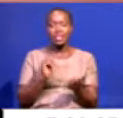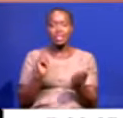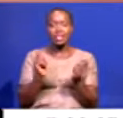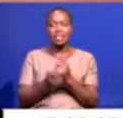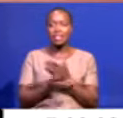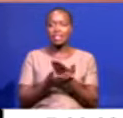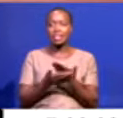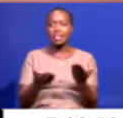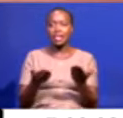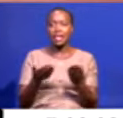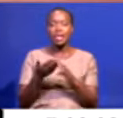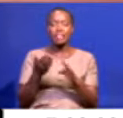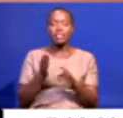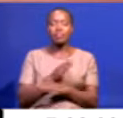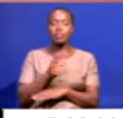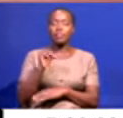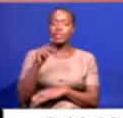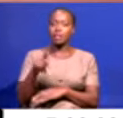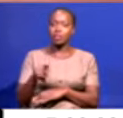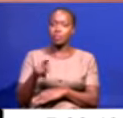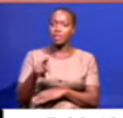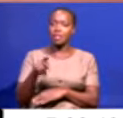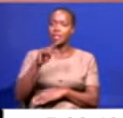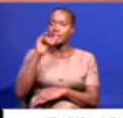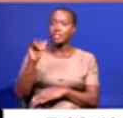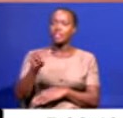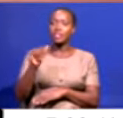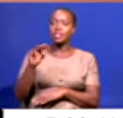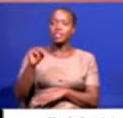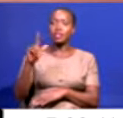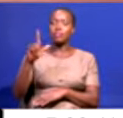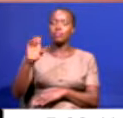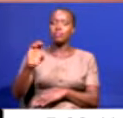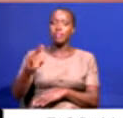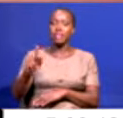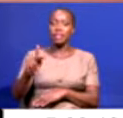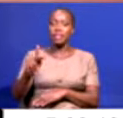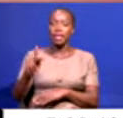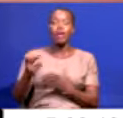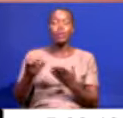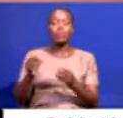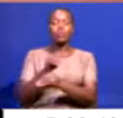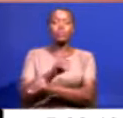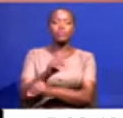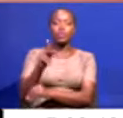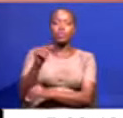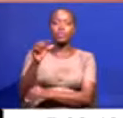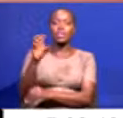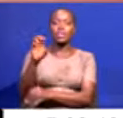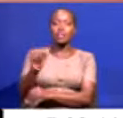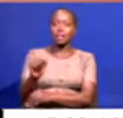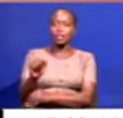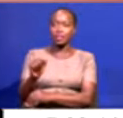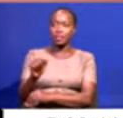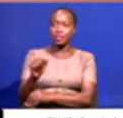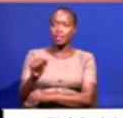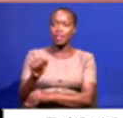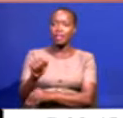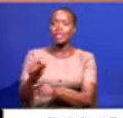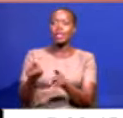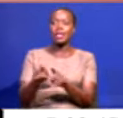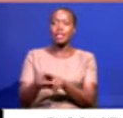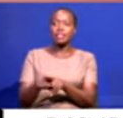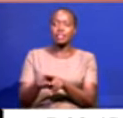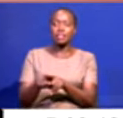chamani, aliyekuwa mbunge wa Kigumo Jamle Kamau atachukua nafasi iliyokuwa ikishikiliwa na Kega kama mkurugenzi wa uchaguzi, huku aliyekuwa mbunge wa